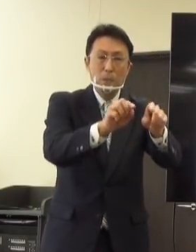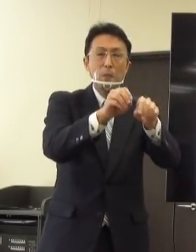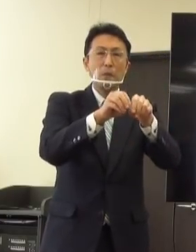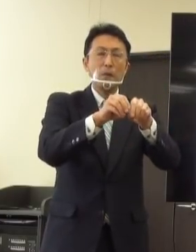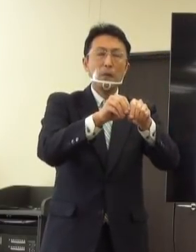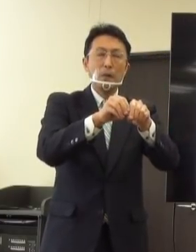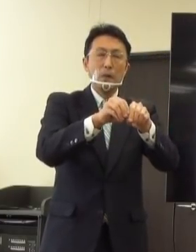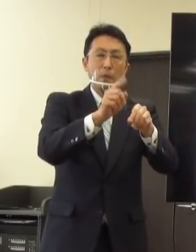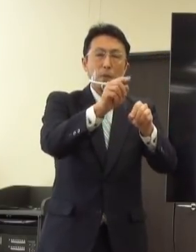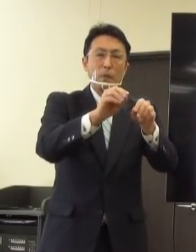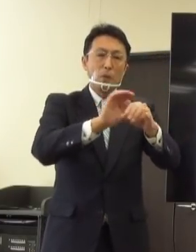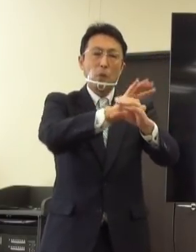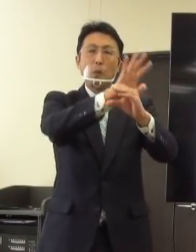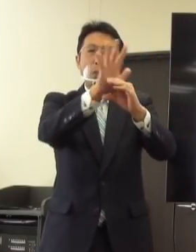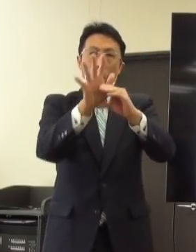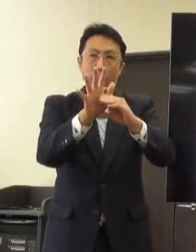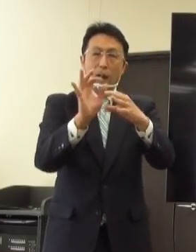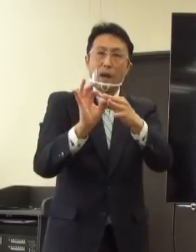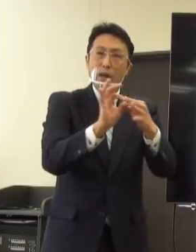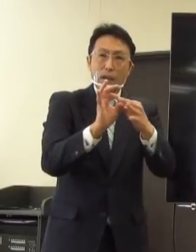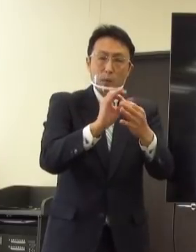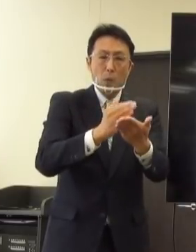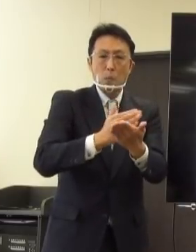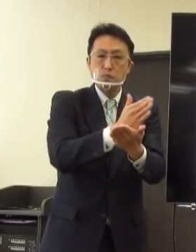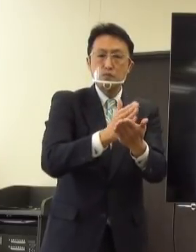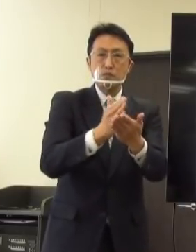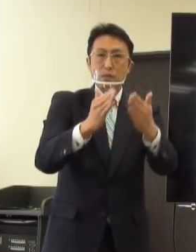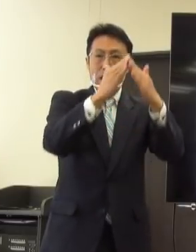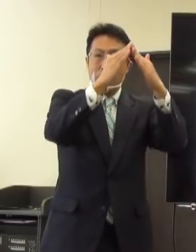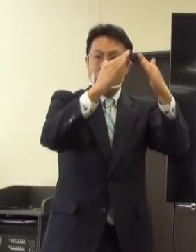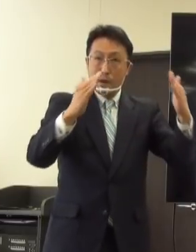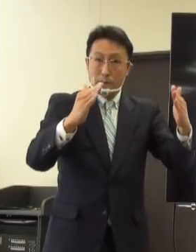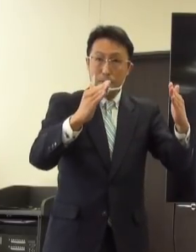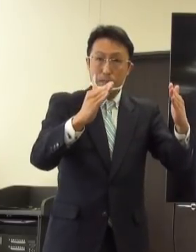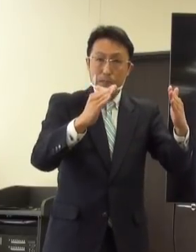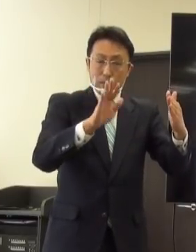策分科会が発表いたしました。一室の場面、